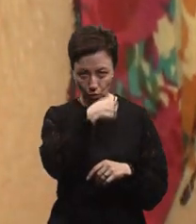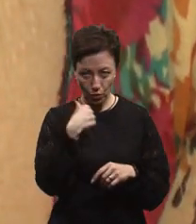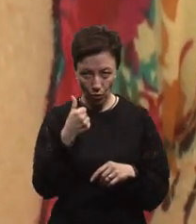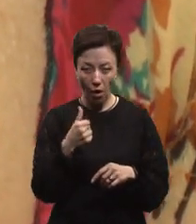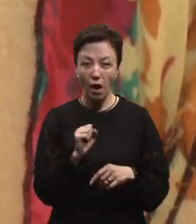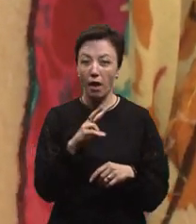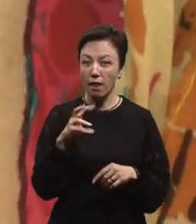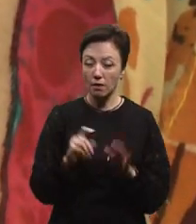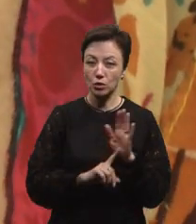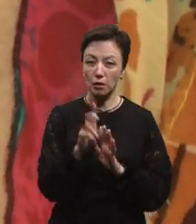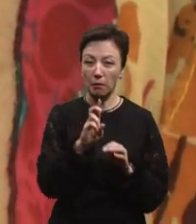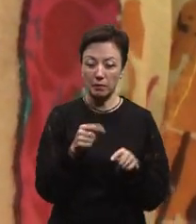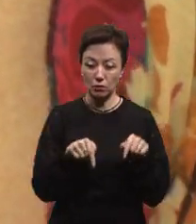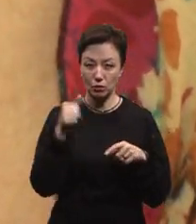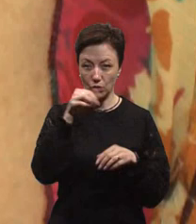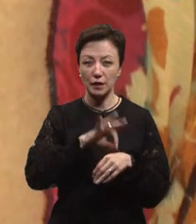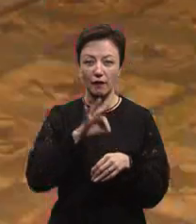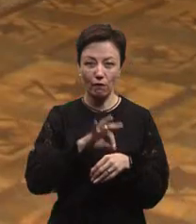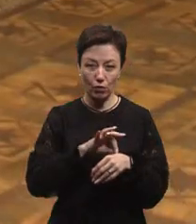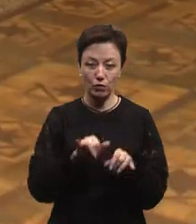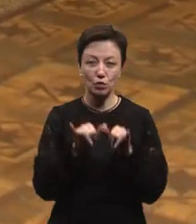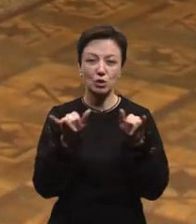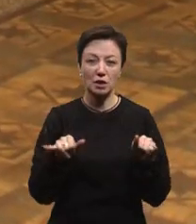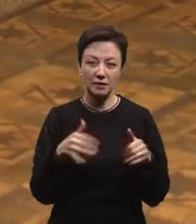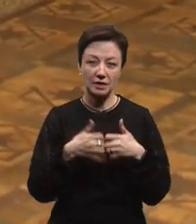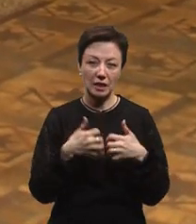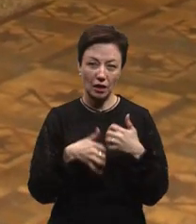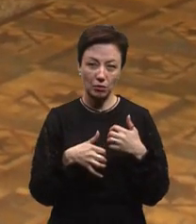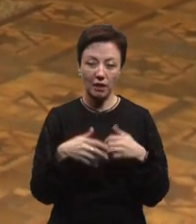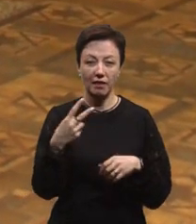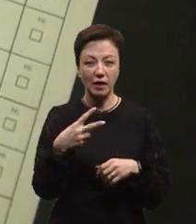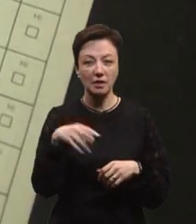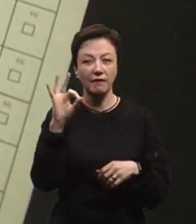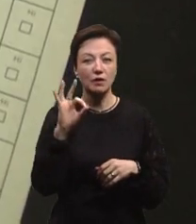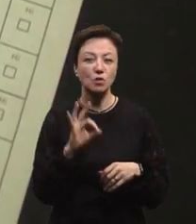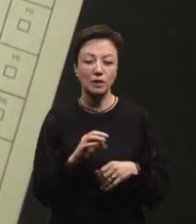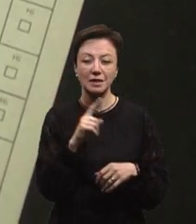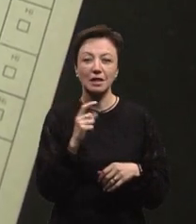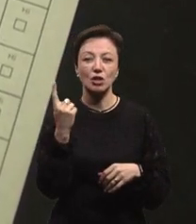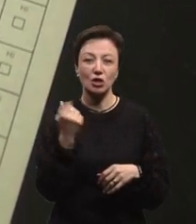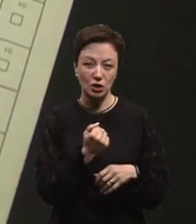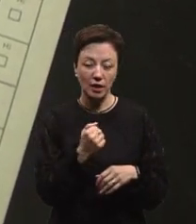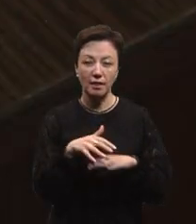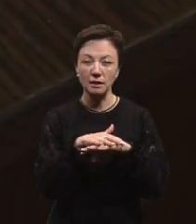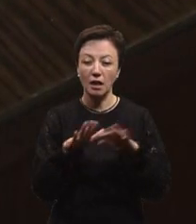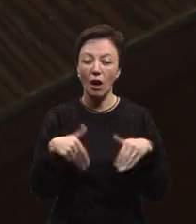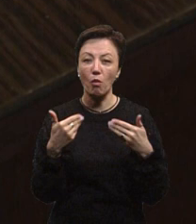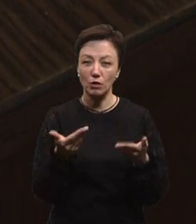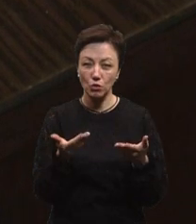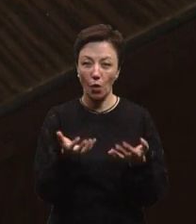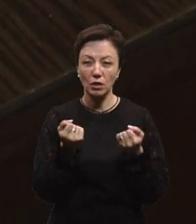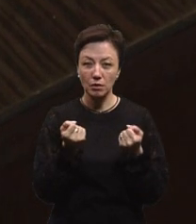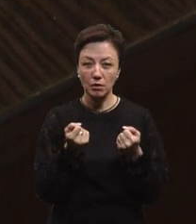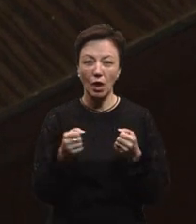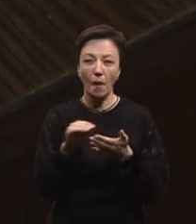проте спочатку березня цього року захворюваності зростає в Середньому на 20% за тиждень тому населення рекомендують отримувати